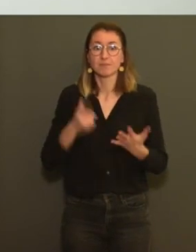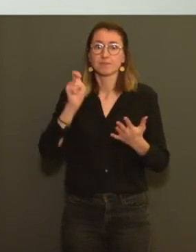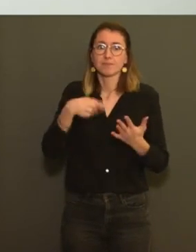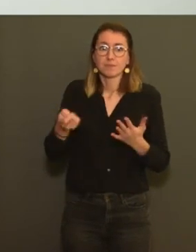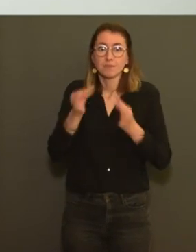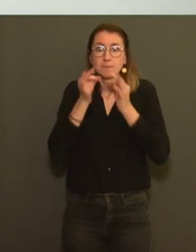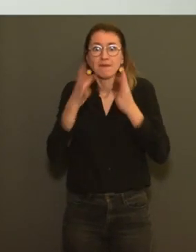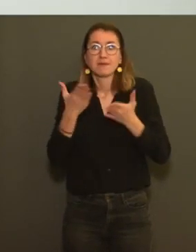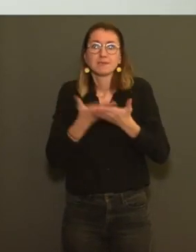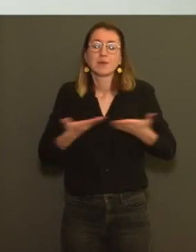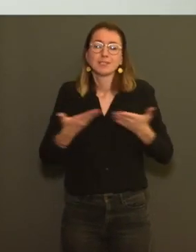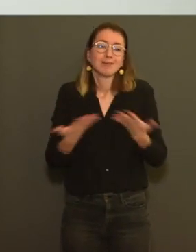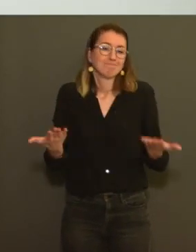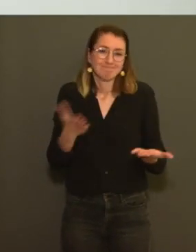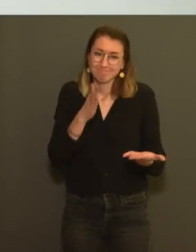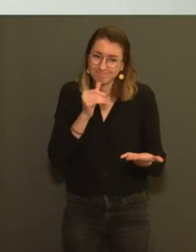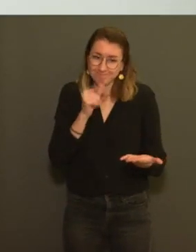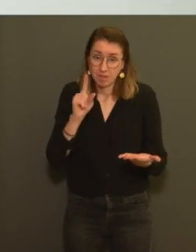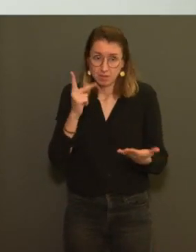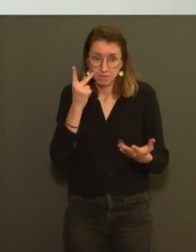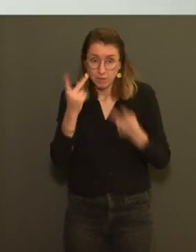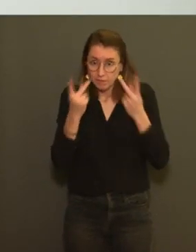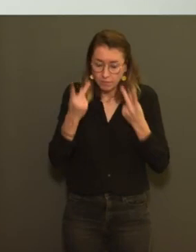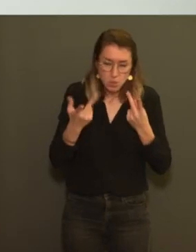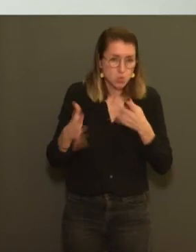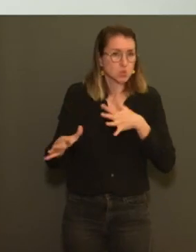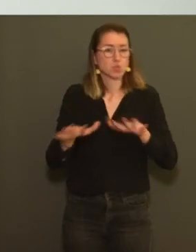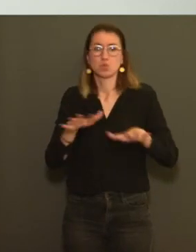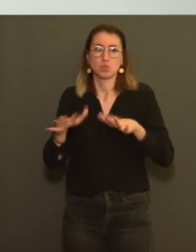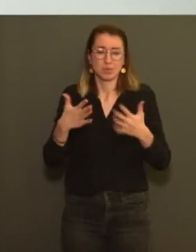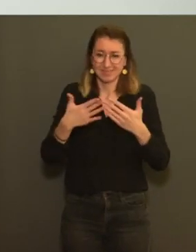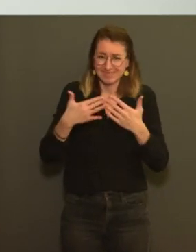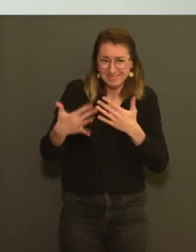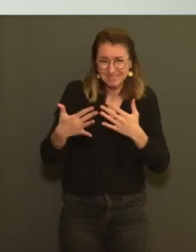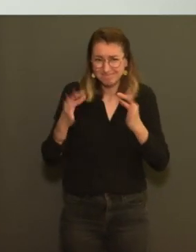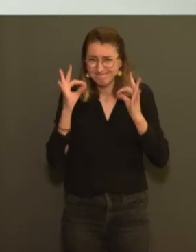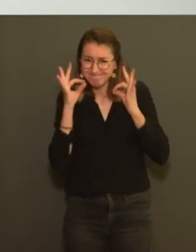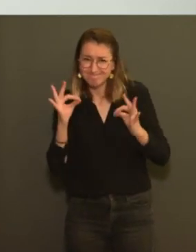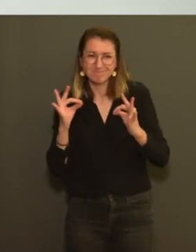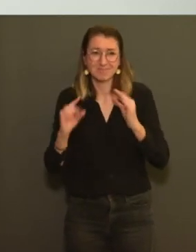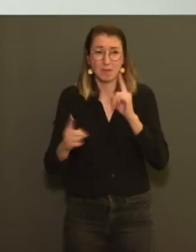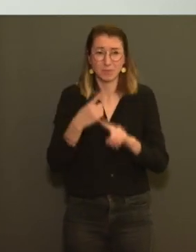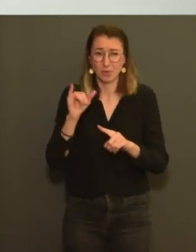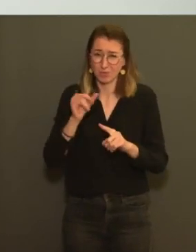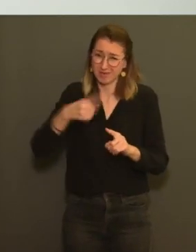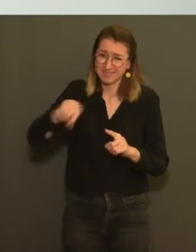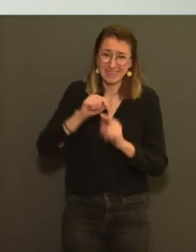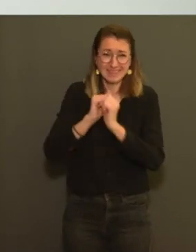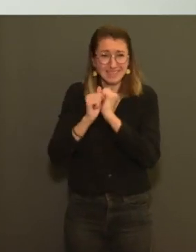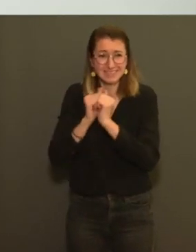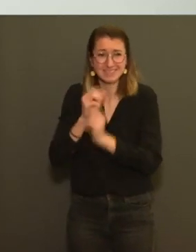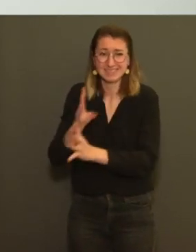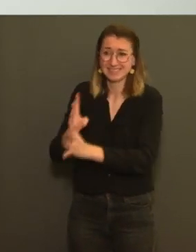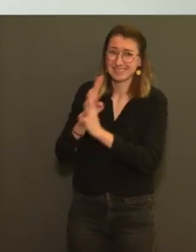transitoire et doit nous permettre de remplir le reste du contrat, c'est-à-dire que les tests soient réellement effectués dans les 24 à